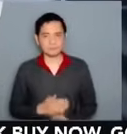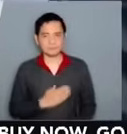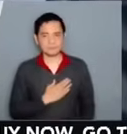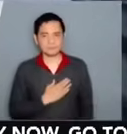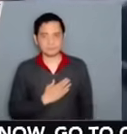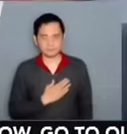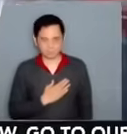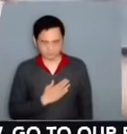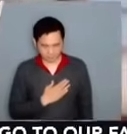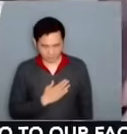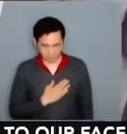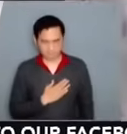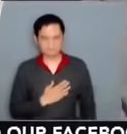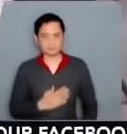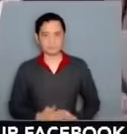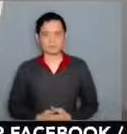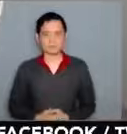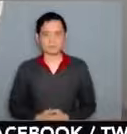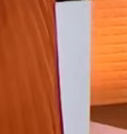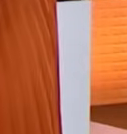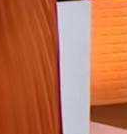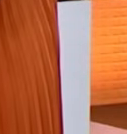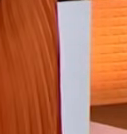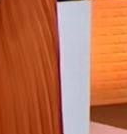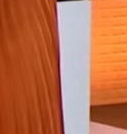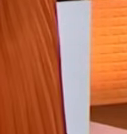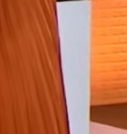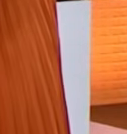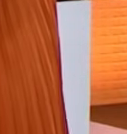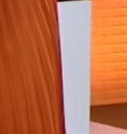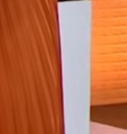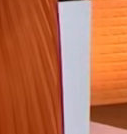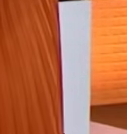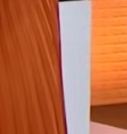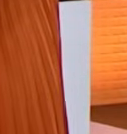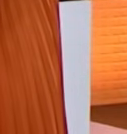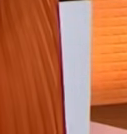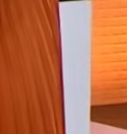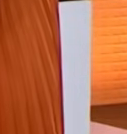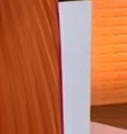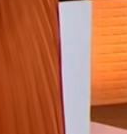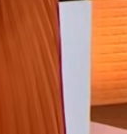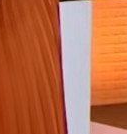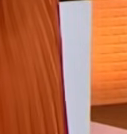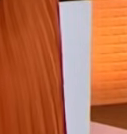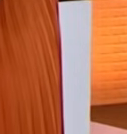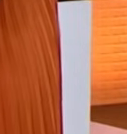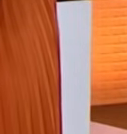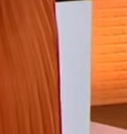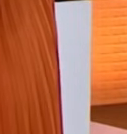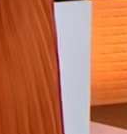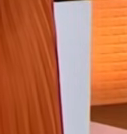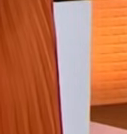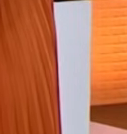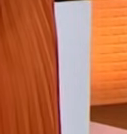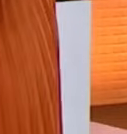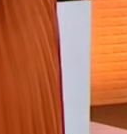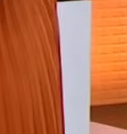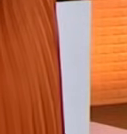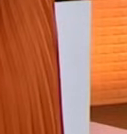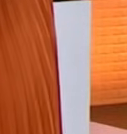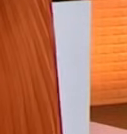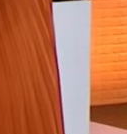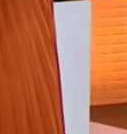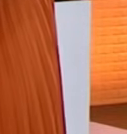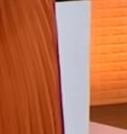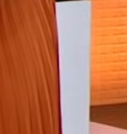para sa GMA integrated news mga kapuso para una ka sa mga balita mag-subscribe sa GMA integrated news sa YouTube sa